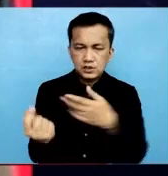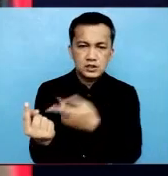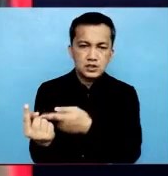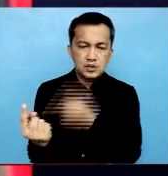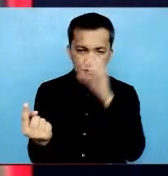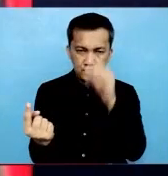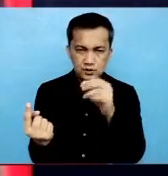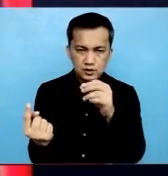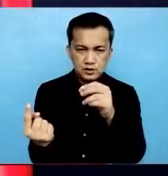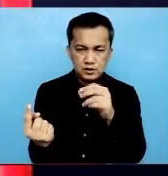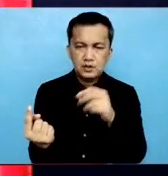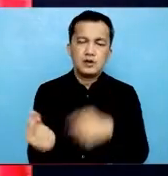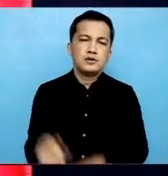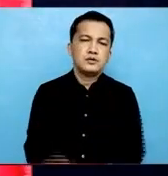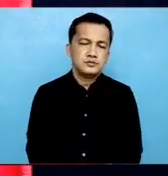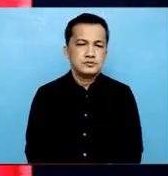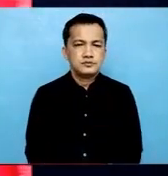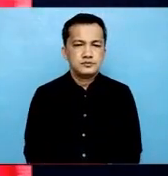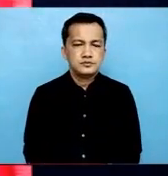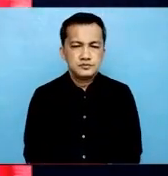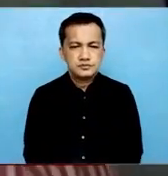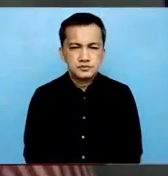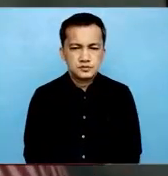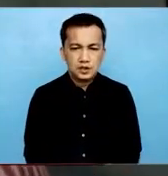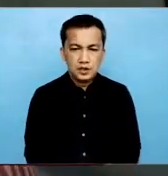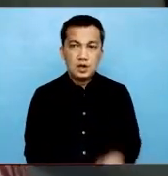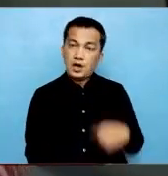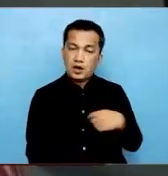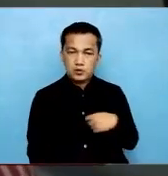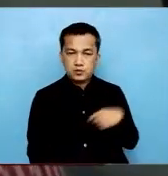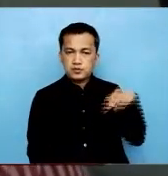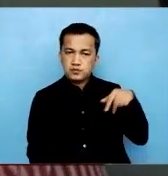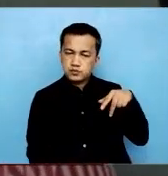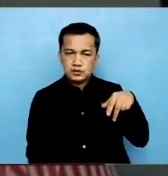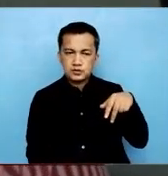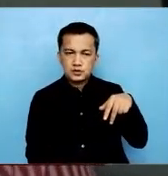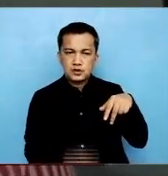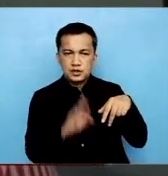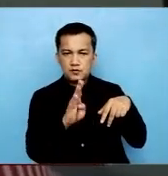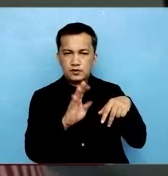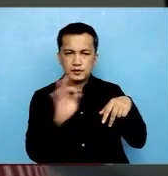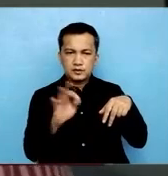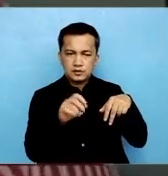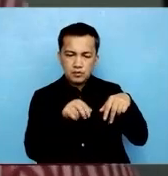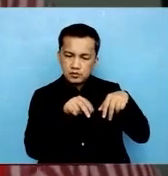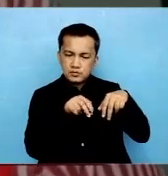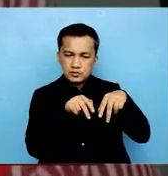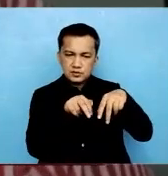sa kanyang harapan. Naglalakad lang kami noon ng boyfriend ko, tapos